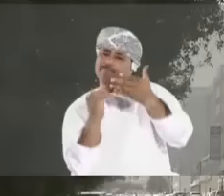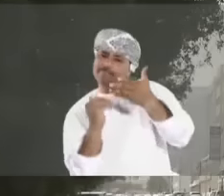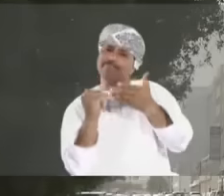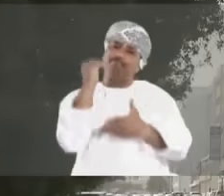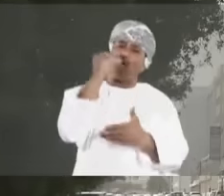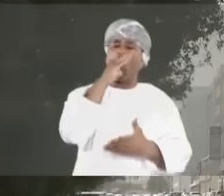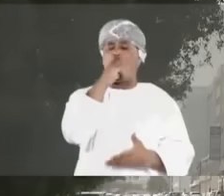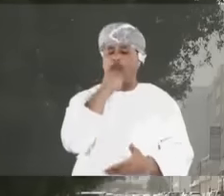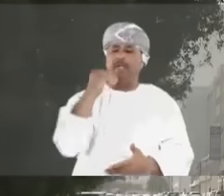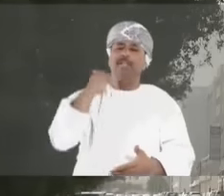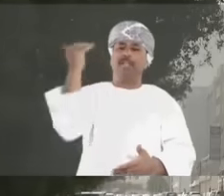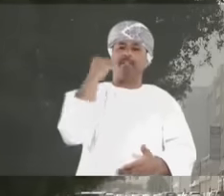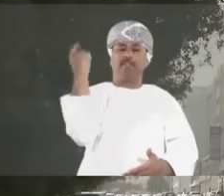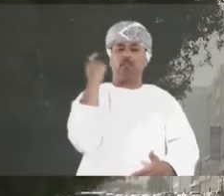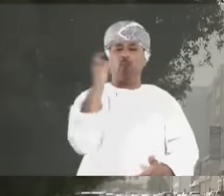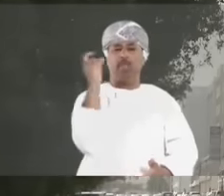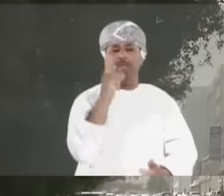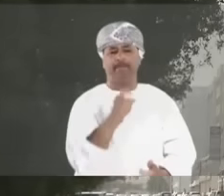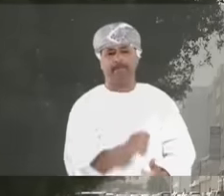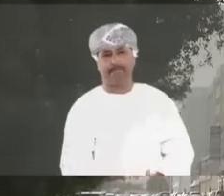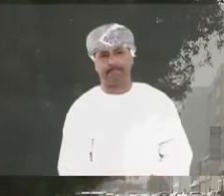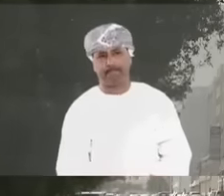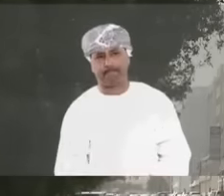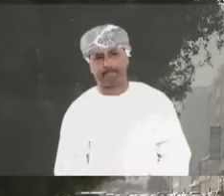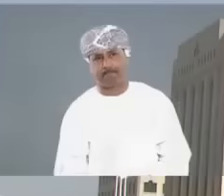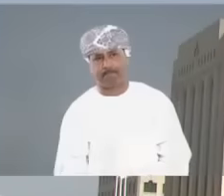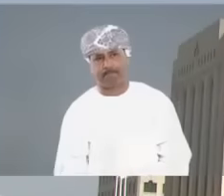في المؤشرات الدولية.